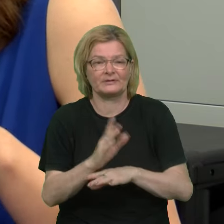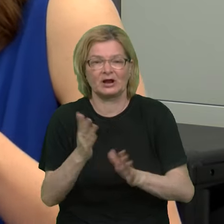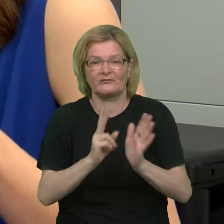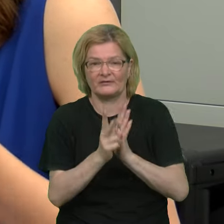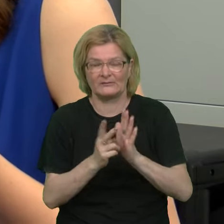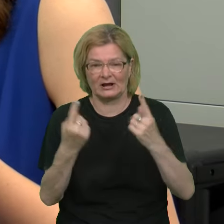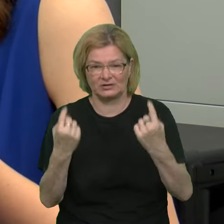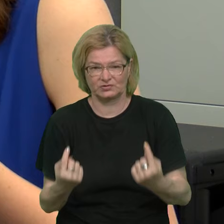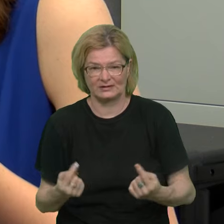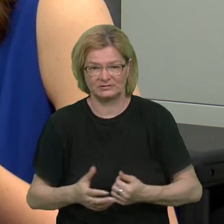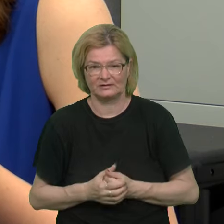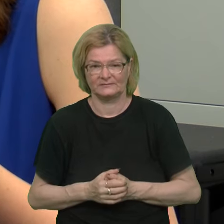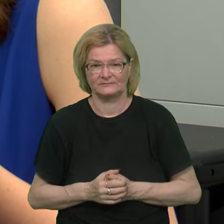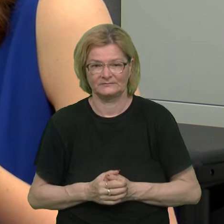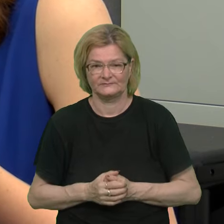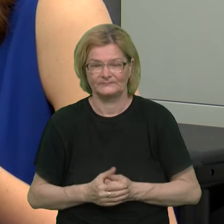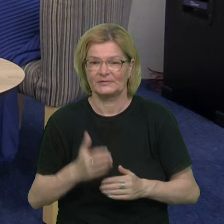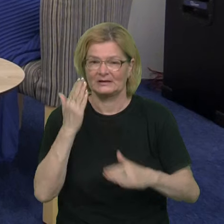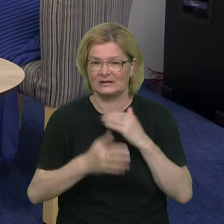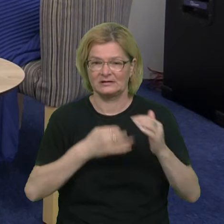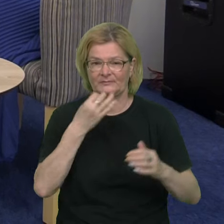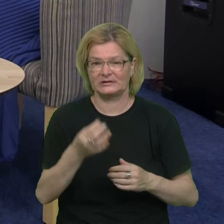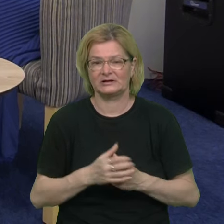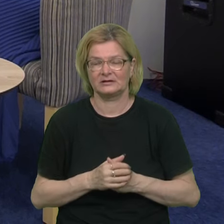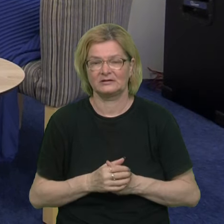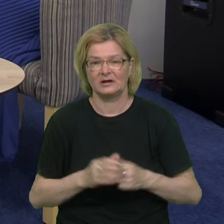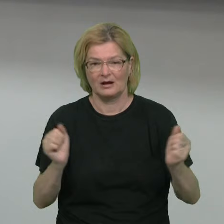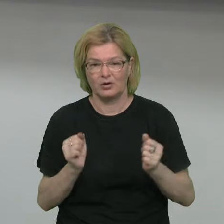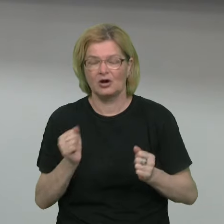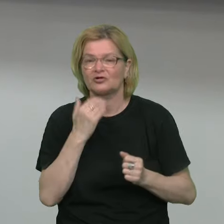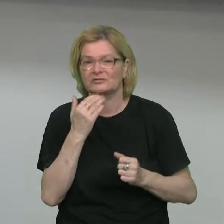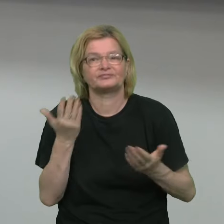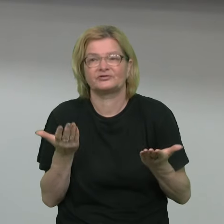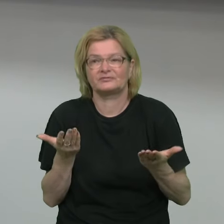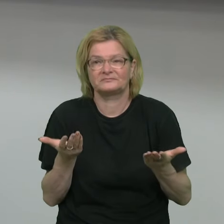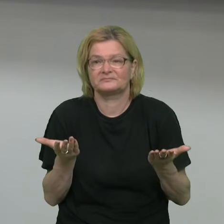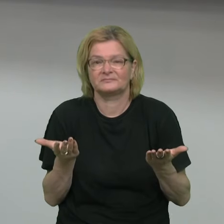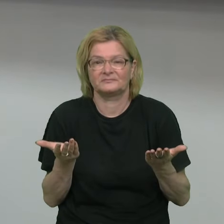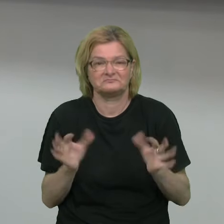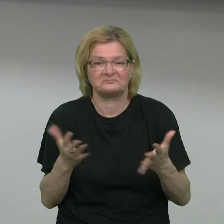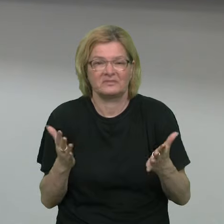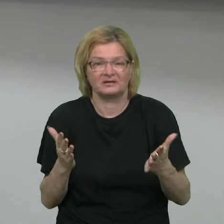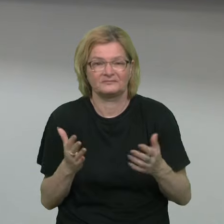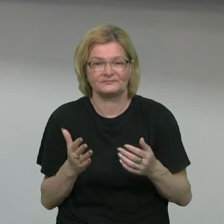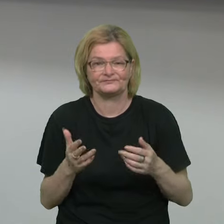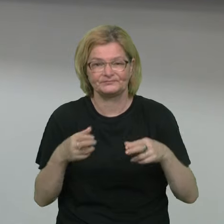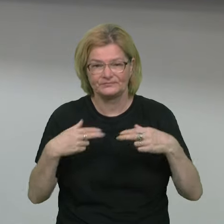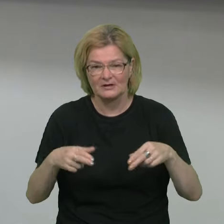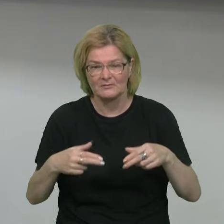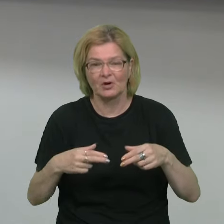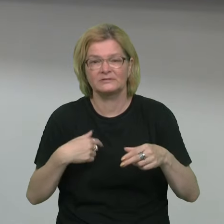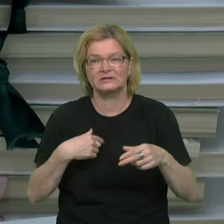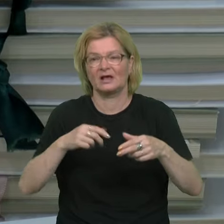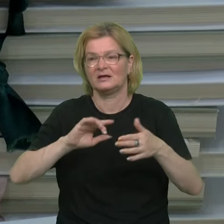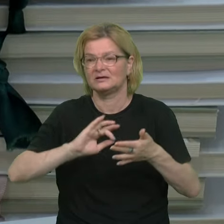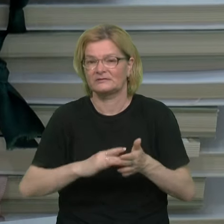je pripada tom nekom vremenu kad su nastajale. Evo pitanje, možda zadnje. Bojiš li se ičega? Aha. Ja